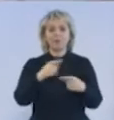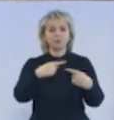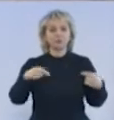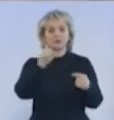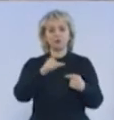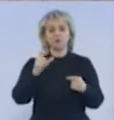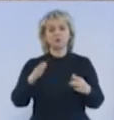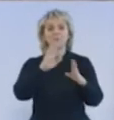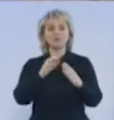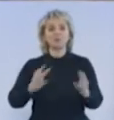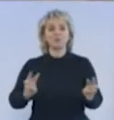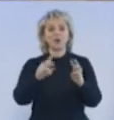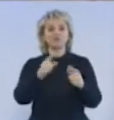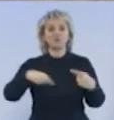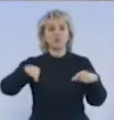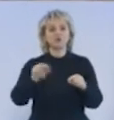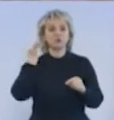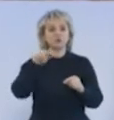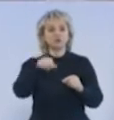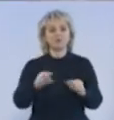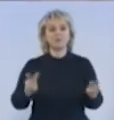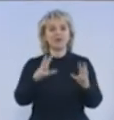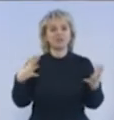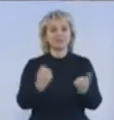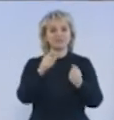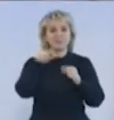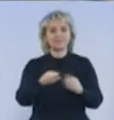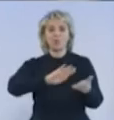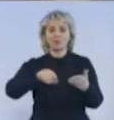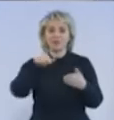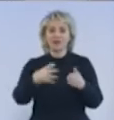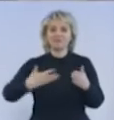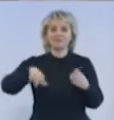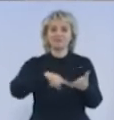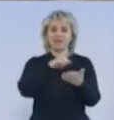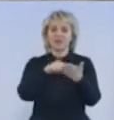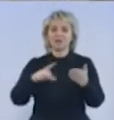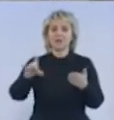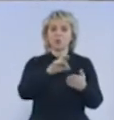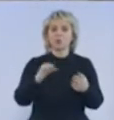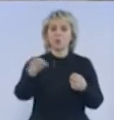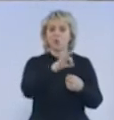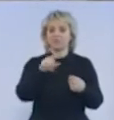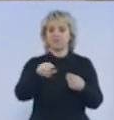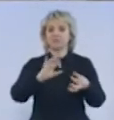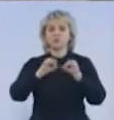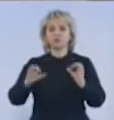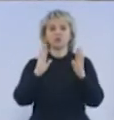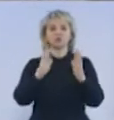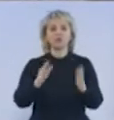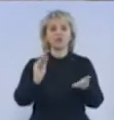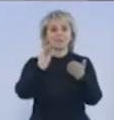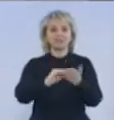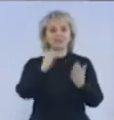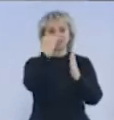людям. Природные пожары в ходе областных учений пожарных и спасателей ликвидировали во всех городах и районах области. Нюансы только в